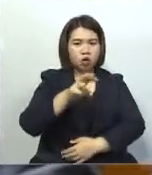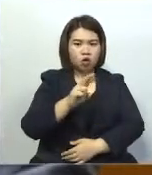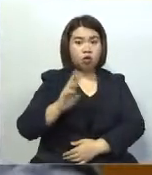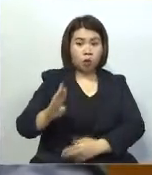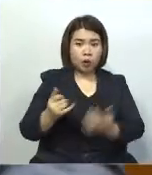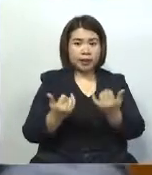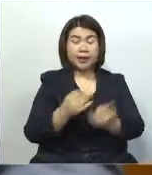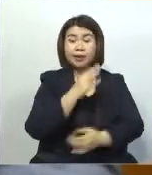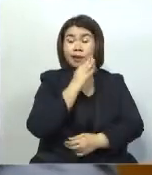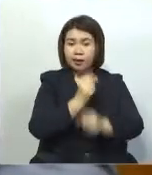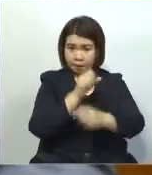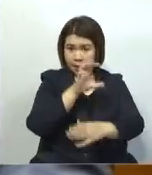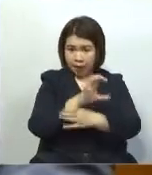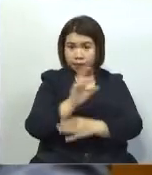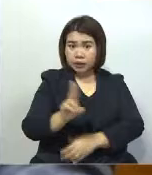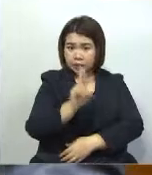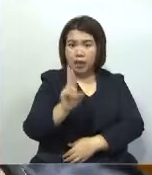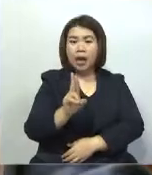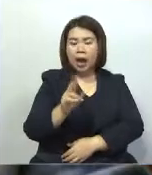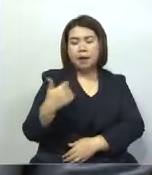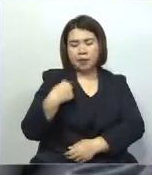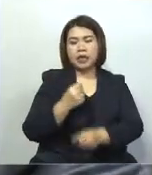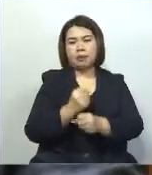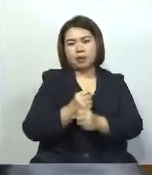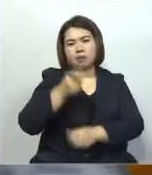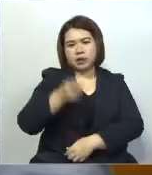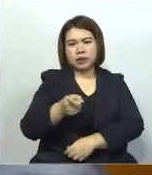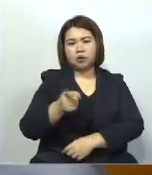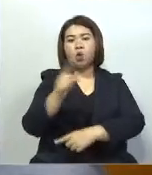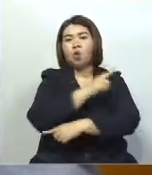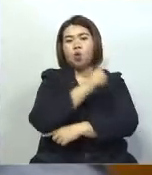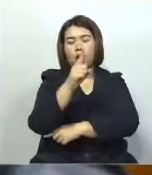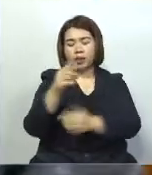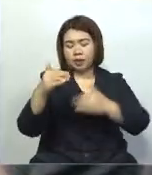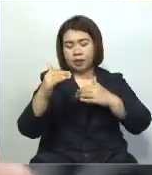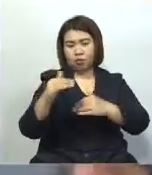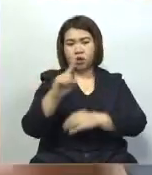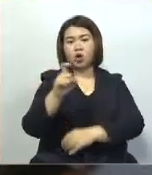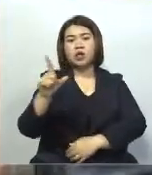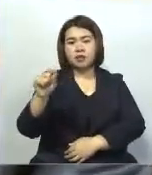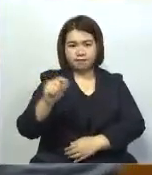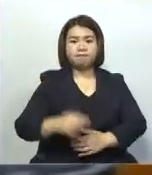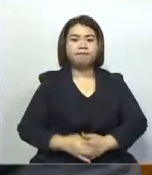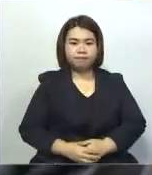นี้และหากมีผลบังคับใช้ก็จะดำเนินการทันทีภายใน120วันนะครับ